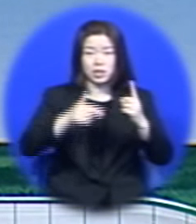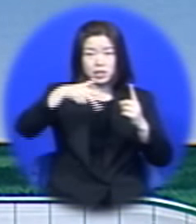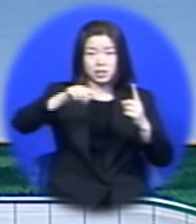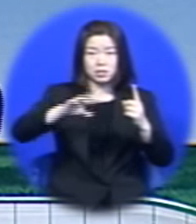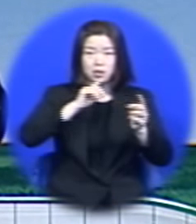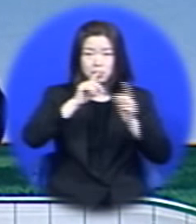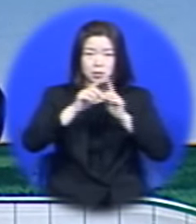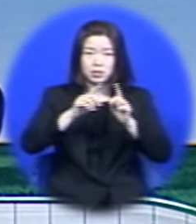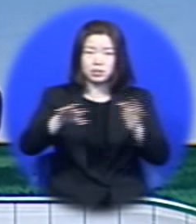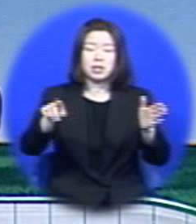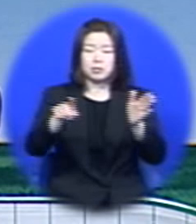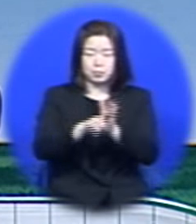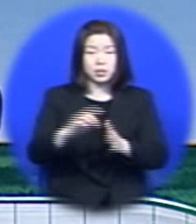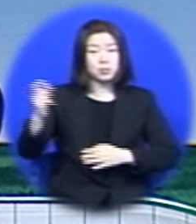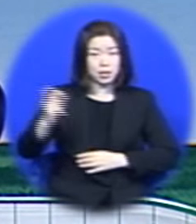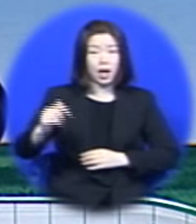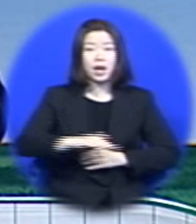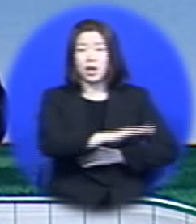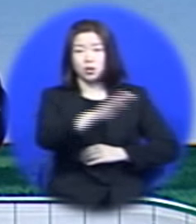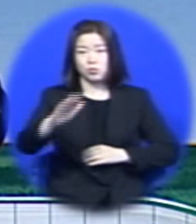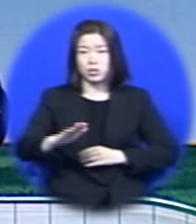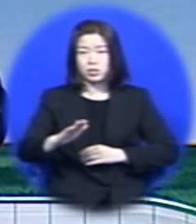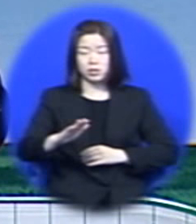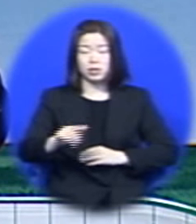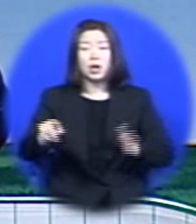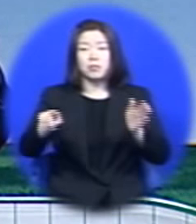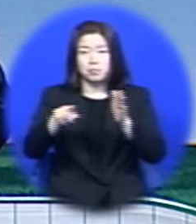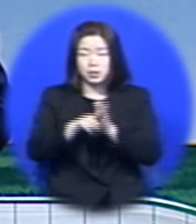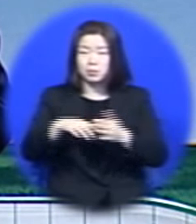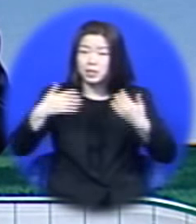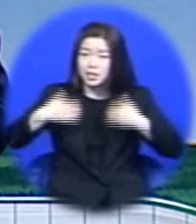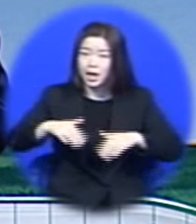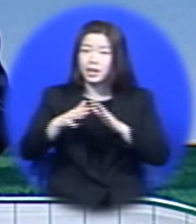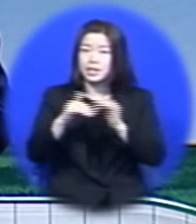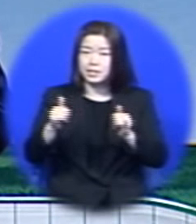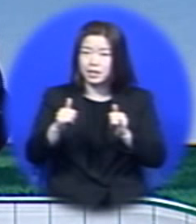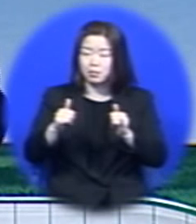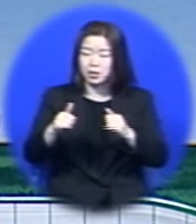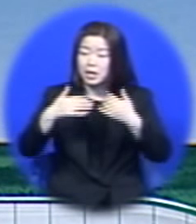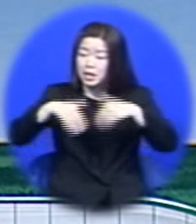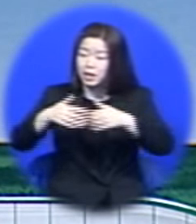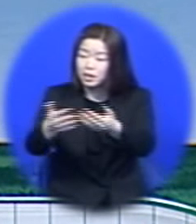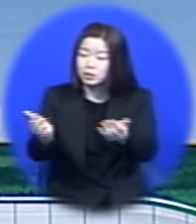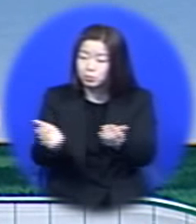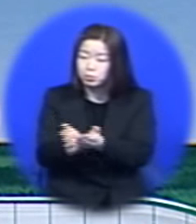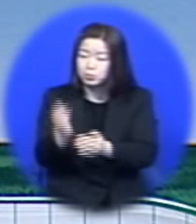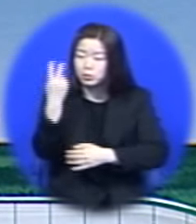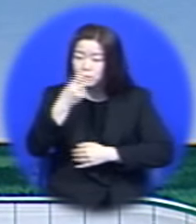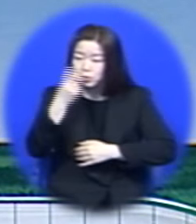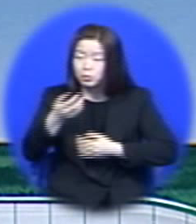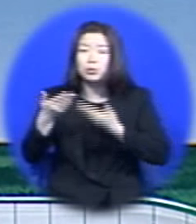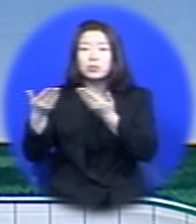보면 믿음이 강한 우리는 믿음이 약한 사람들의 약점을 돌보아 주어야 합니다.